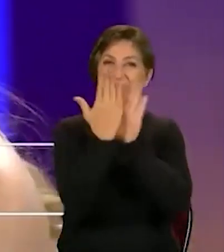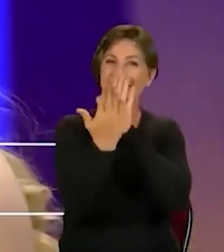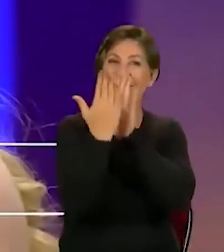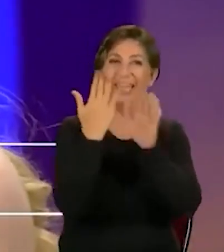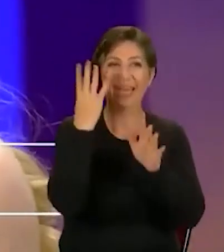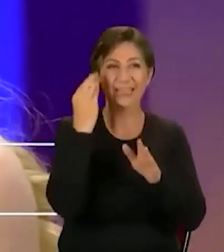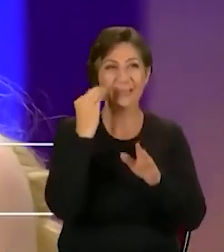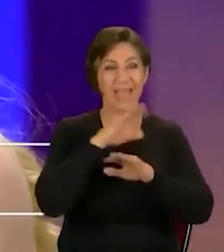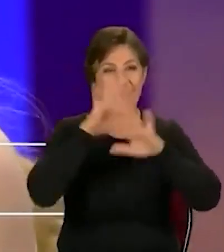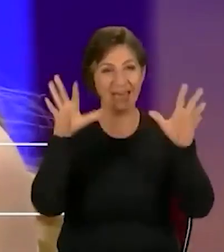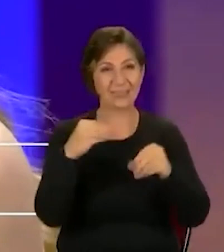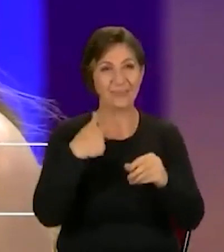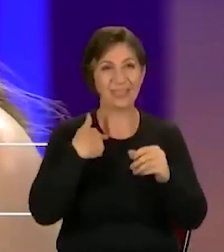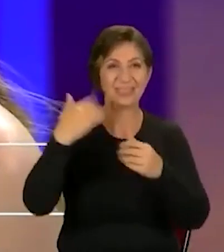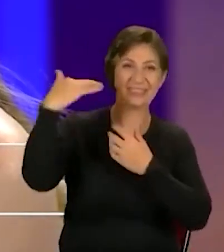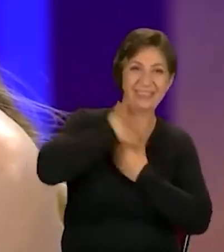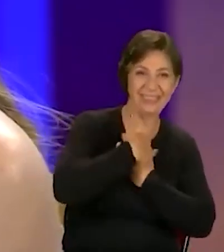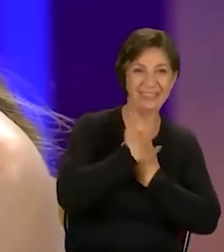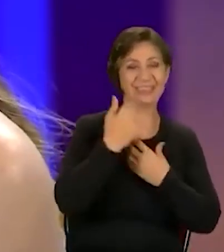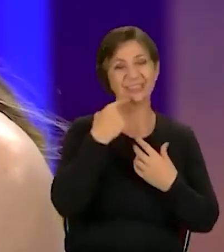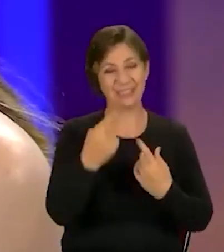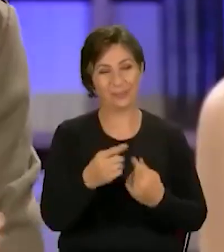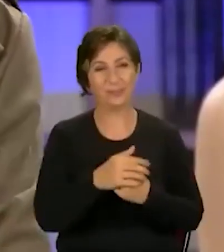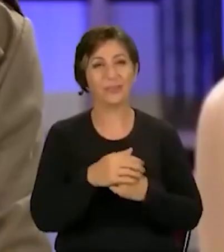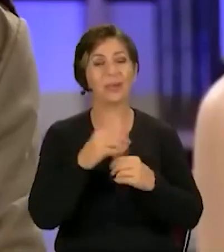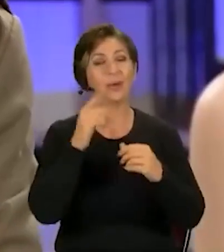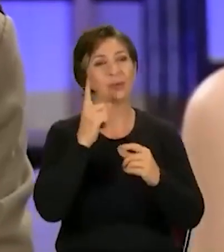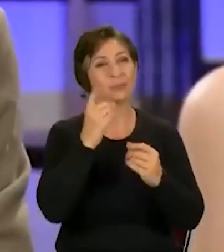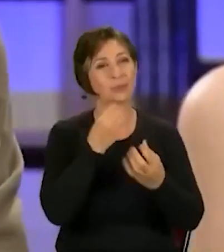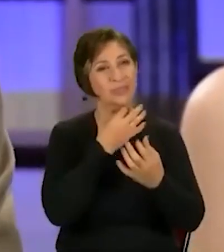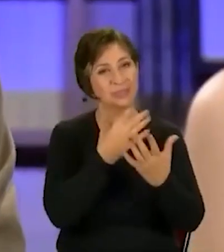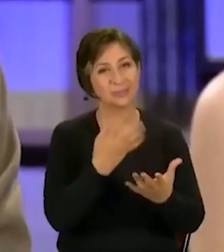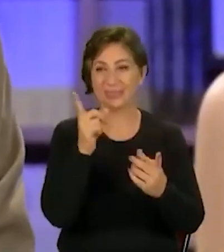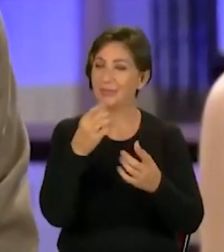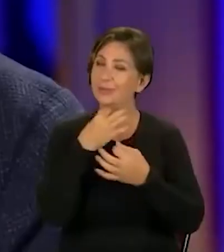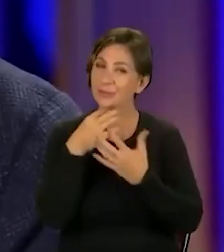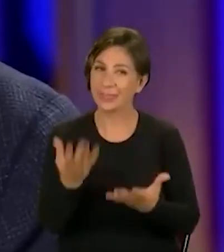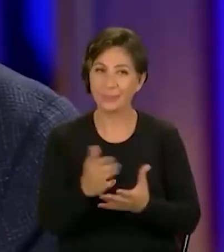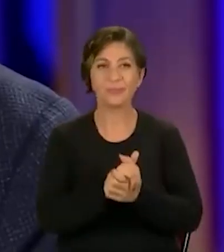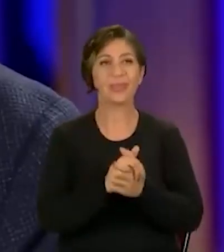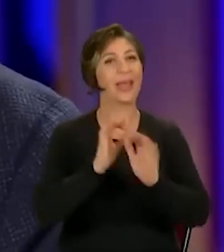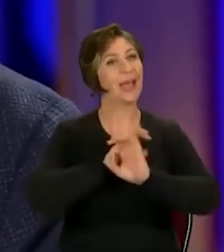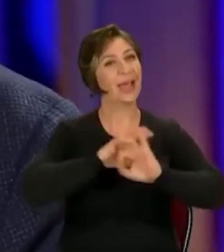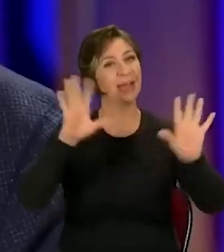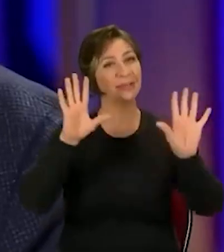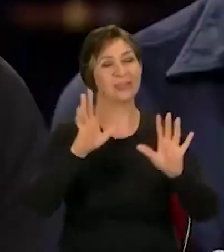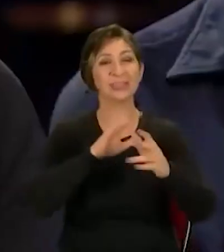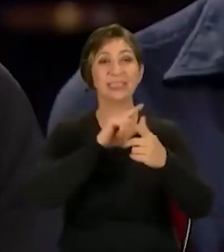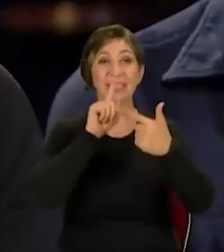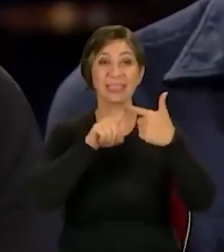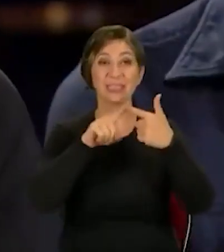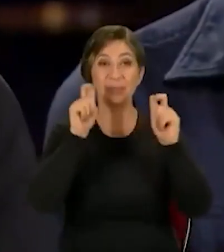olmak adına herkesin beni gömeceği şeyler söyledim. Efendim hocam size çok teşekkür ederim. Hocam size de çok teşekkür ederim. Harikuladesiniz. Bir